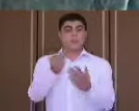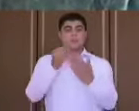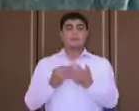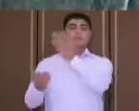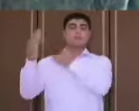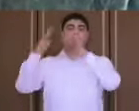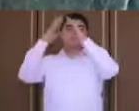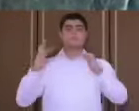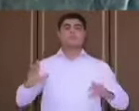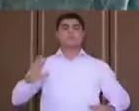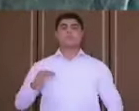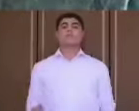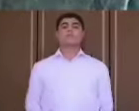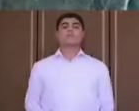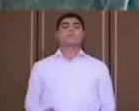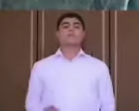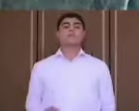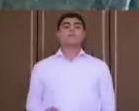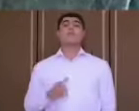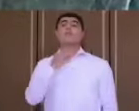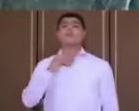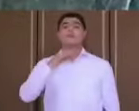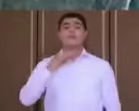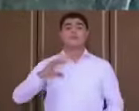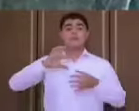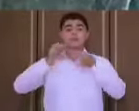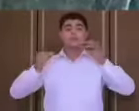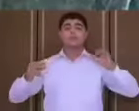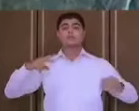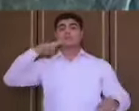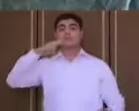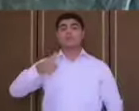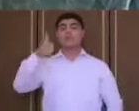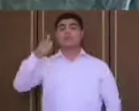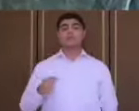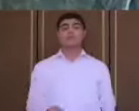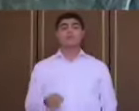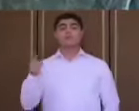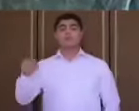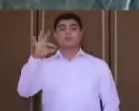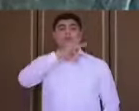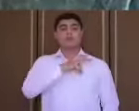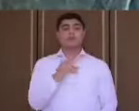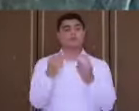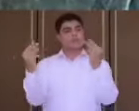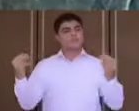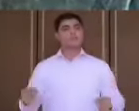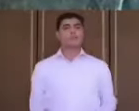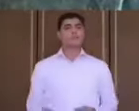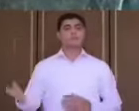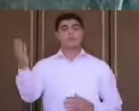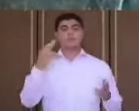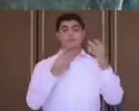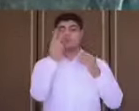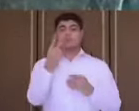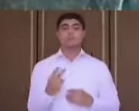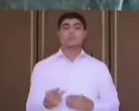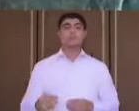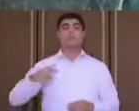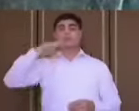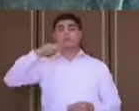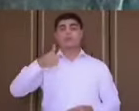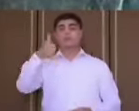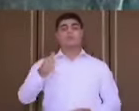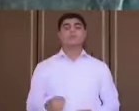حضارتنا المصرية عظيمة، فيها قصص وحكايات جميلة وفيها عبر كتير. يلا